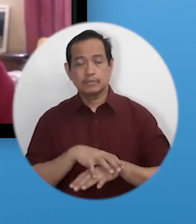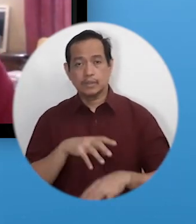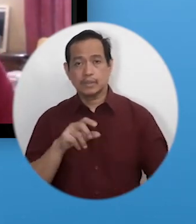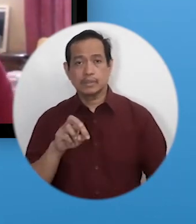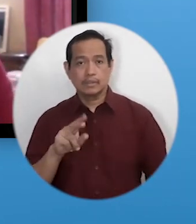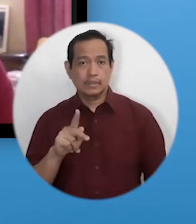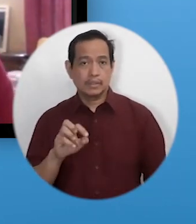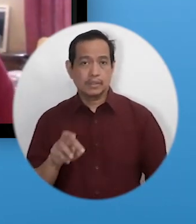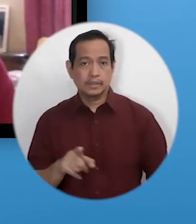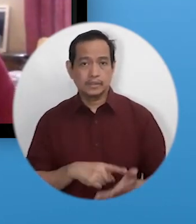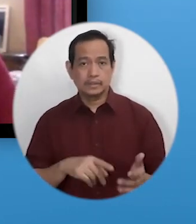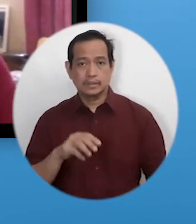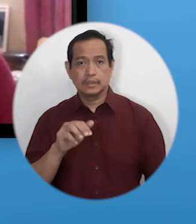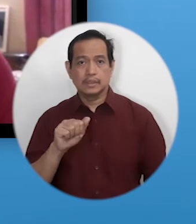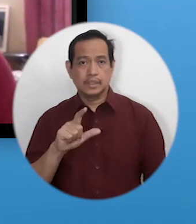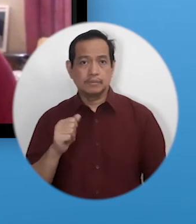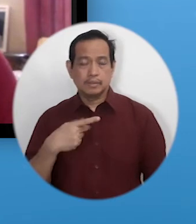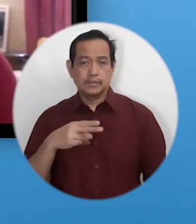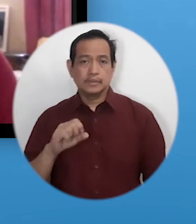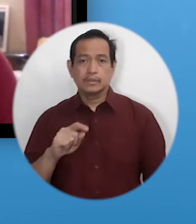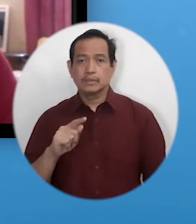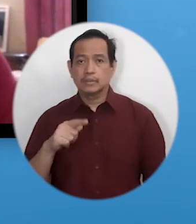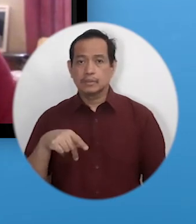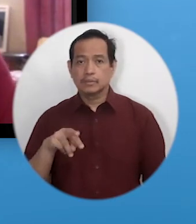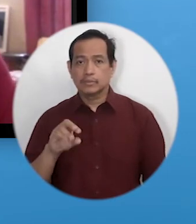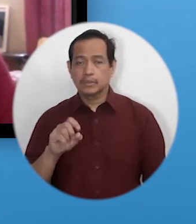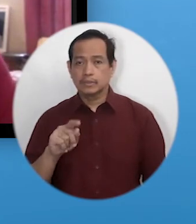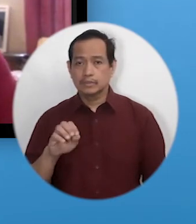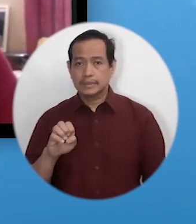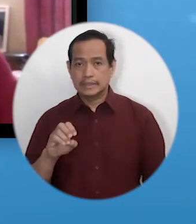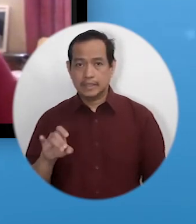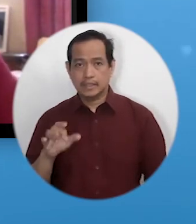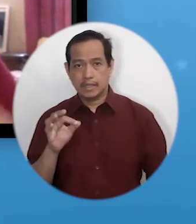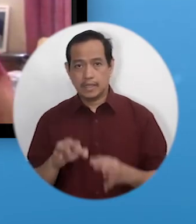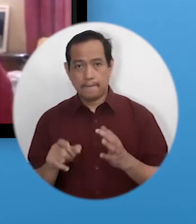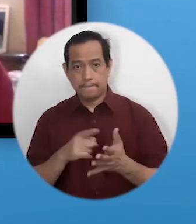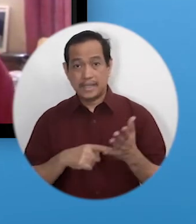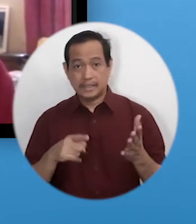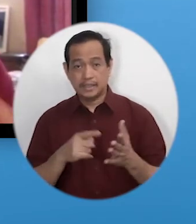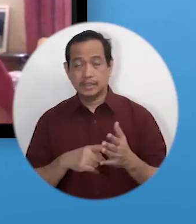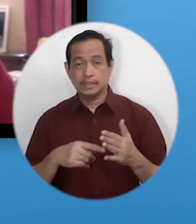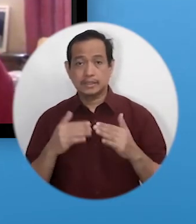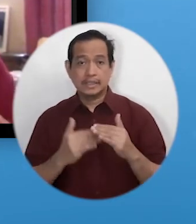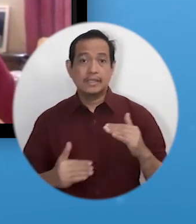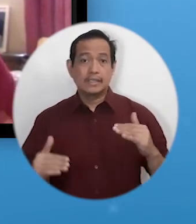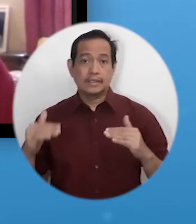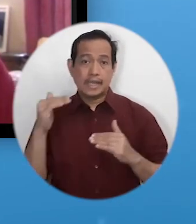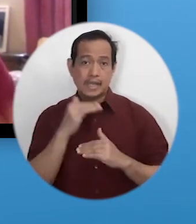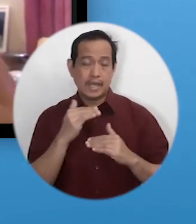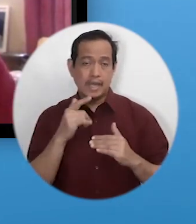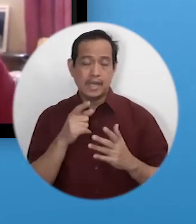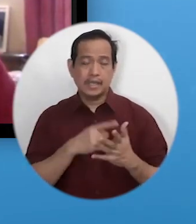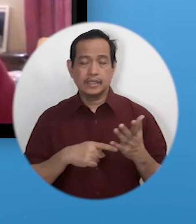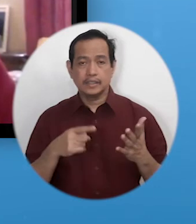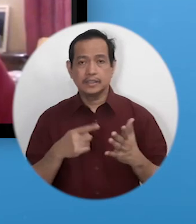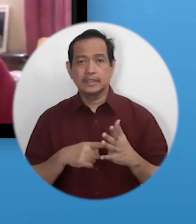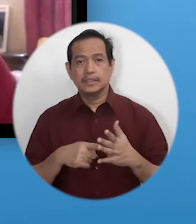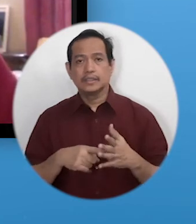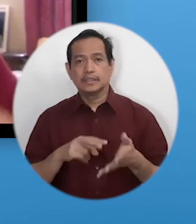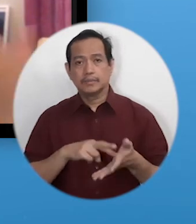tumor marker na tinatawag, ito ay alpha fetoprotein. So kapag mataas ang alpha